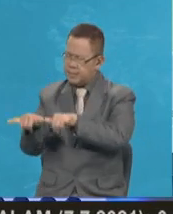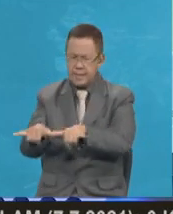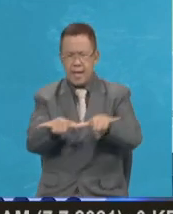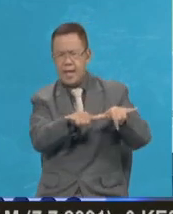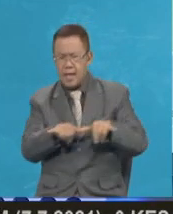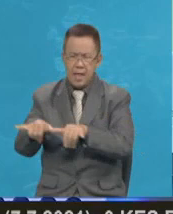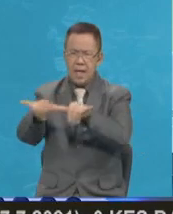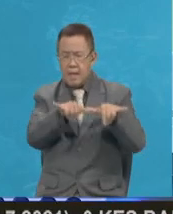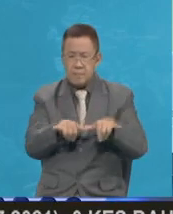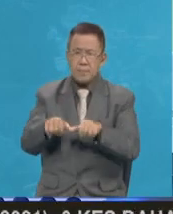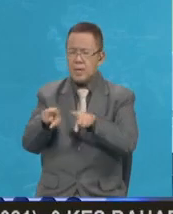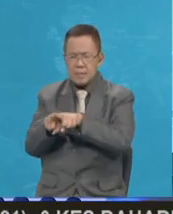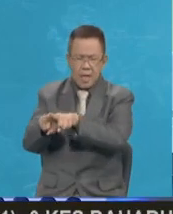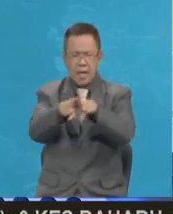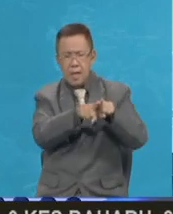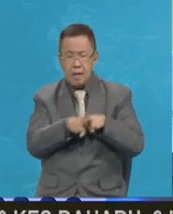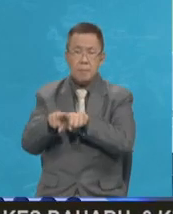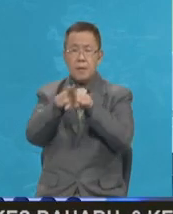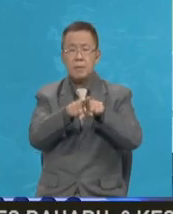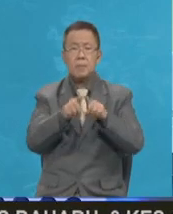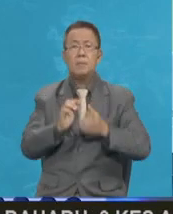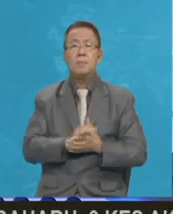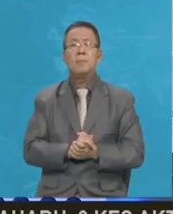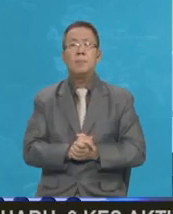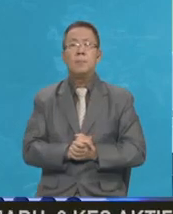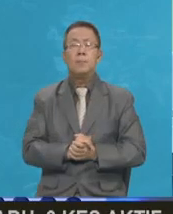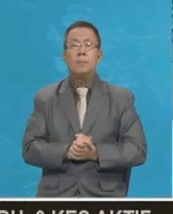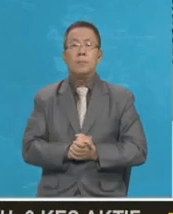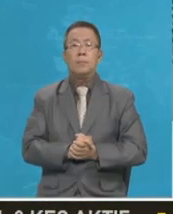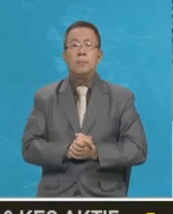menangani cobaan yang dihadapi ketika ini